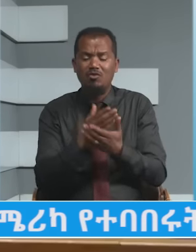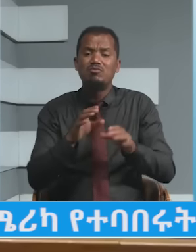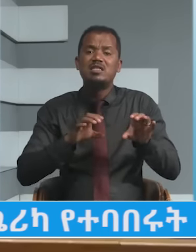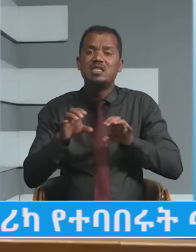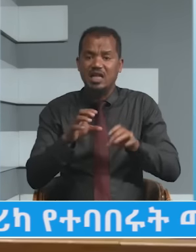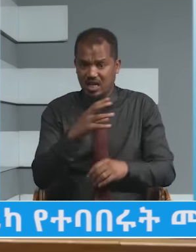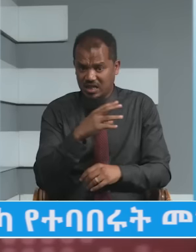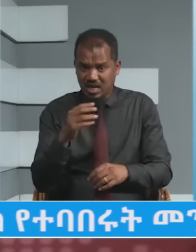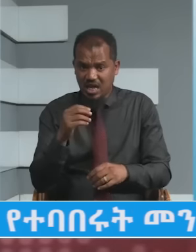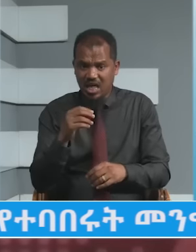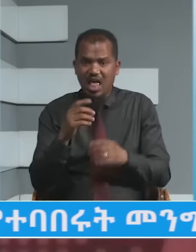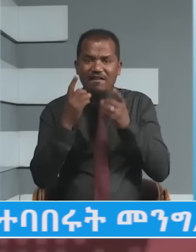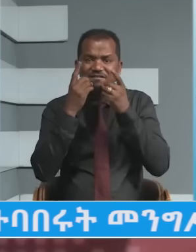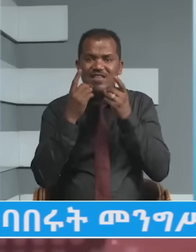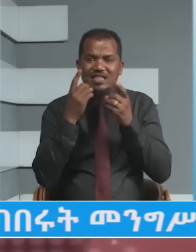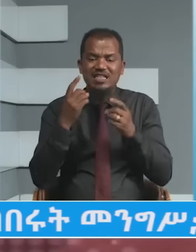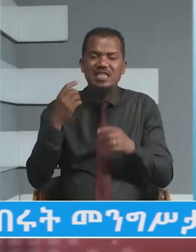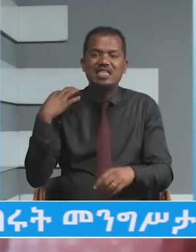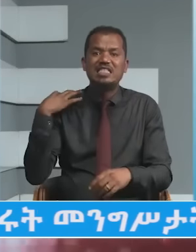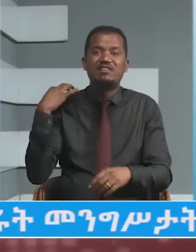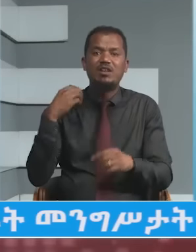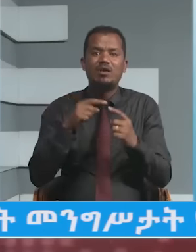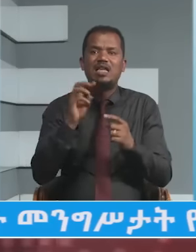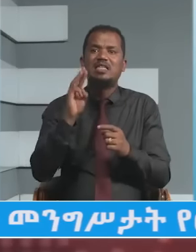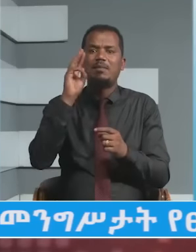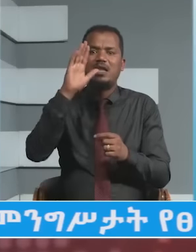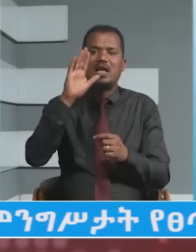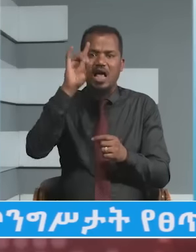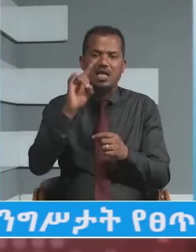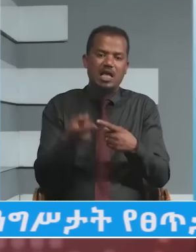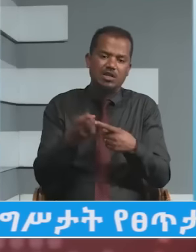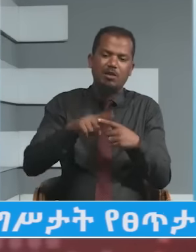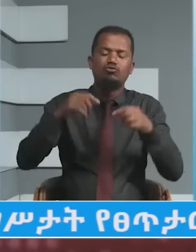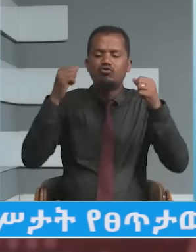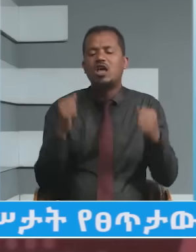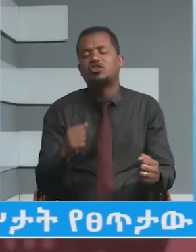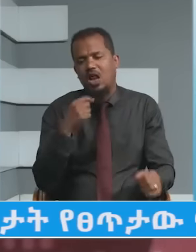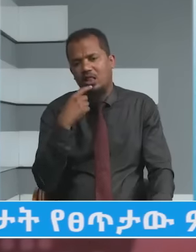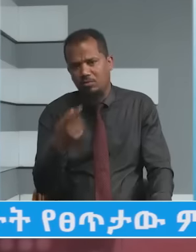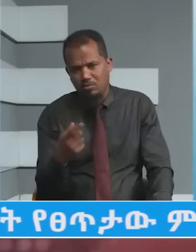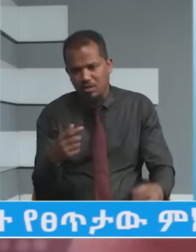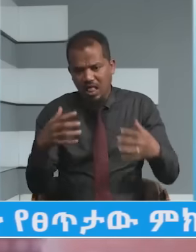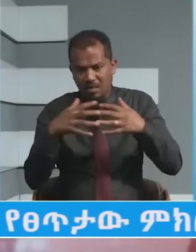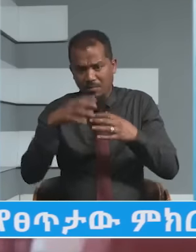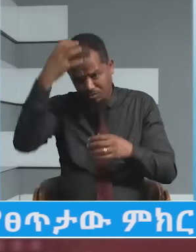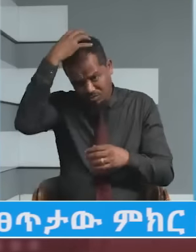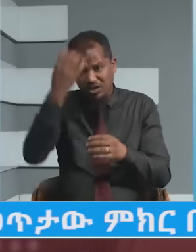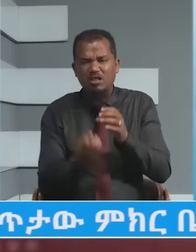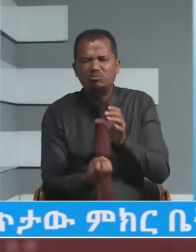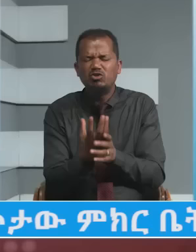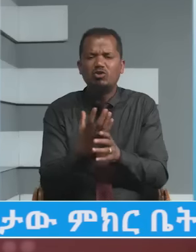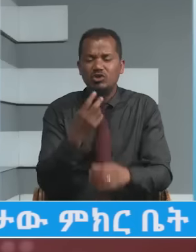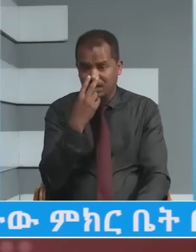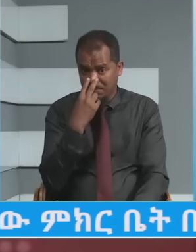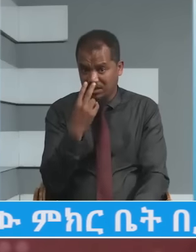ማቆም እንዲደረግና የፊሊስጤም ሲቪሎች ወደ ሰሜናዊ ጋዛ እንዲመለሱ ያስችላል ተብሏል። የተባበሩት መንግስታት